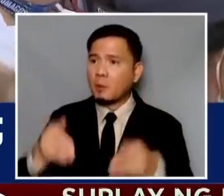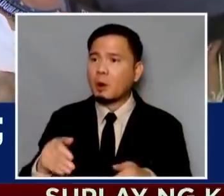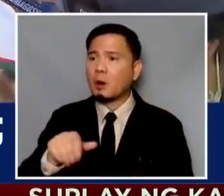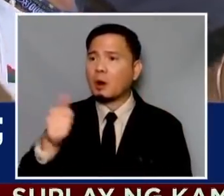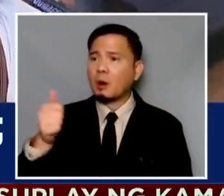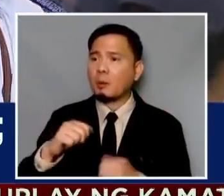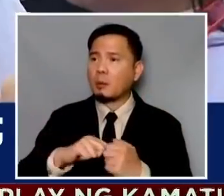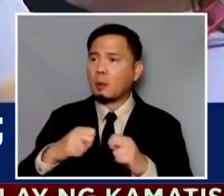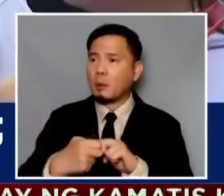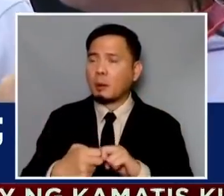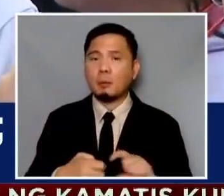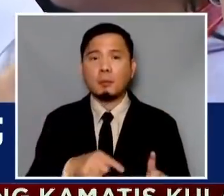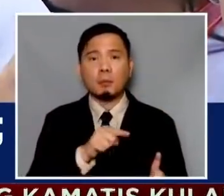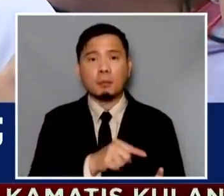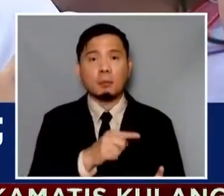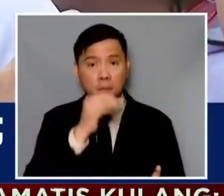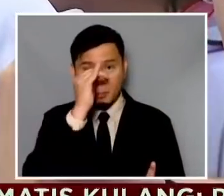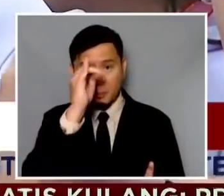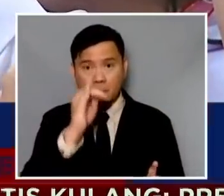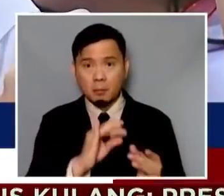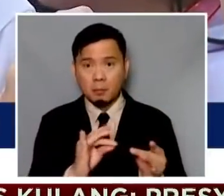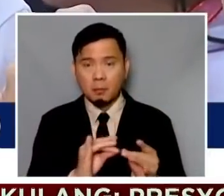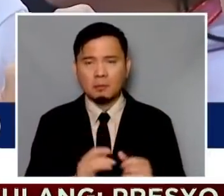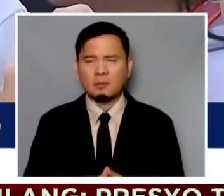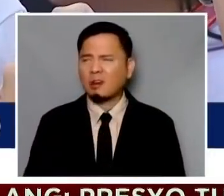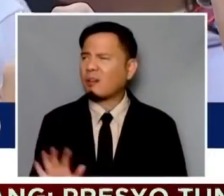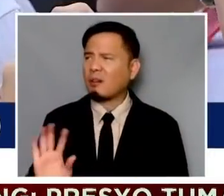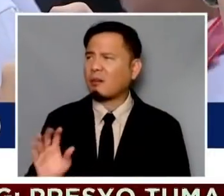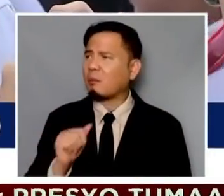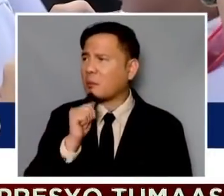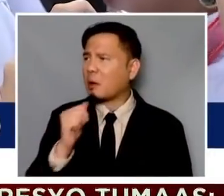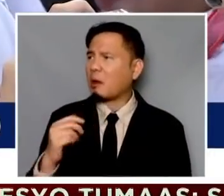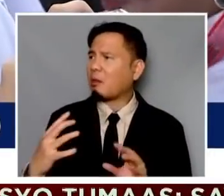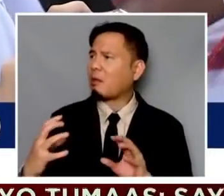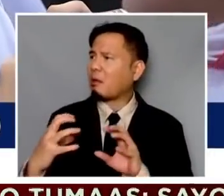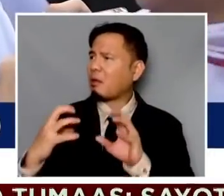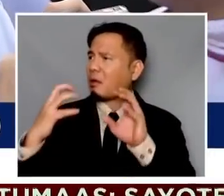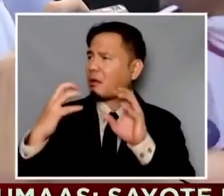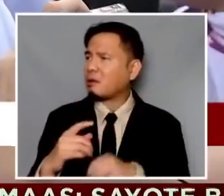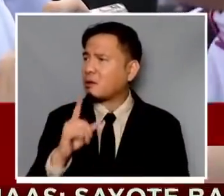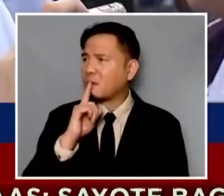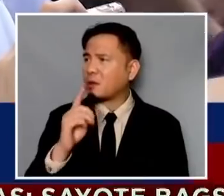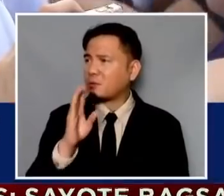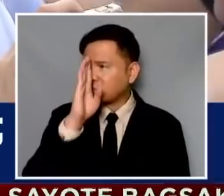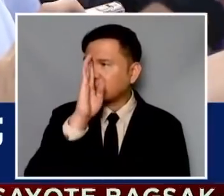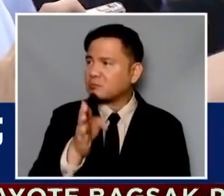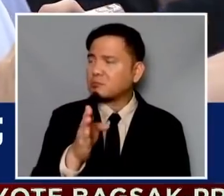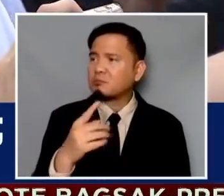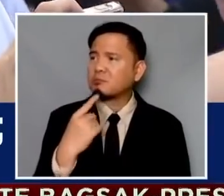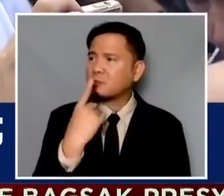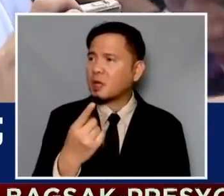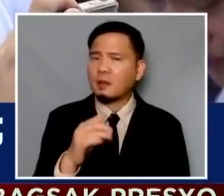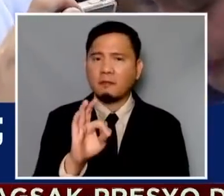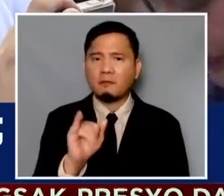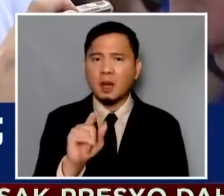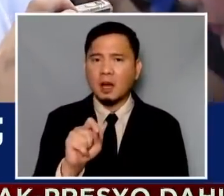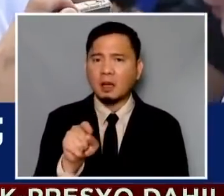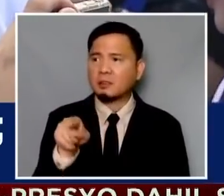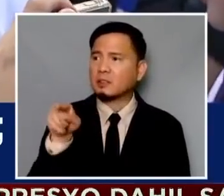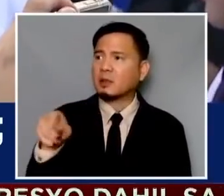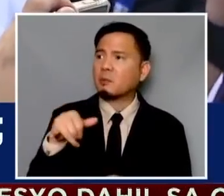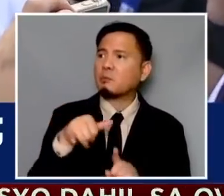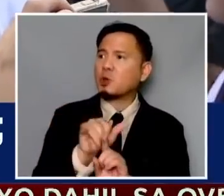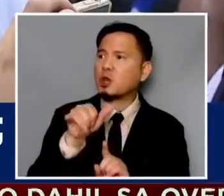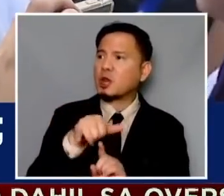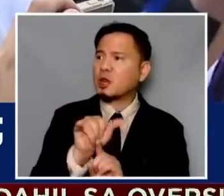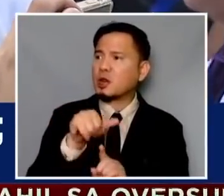sinabi ni Mayor, "Hindi naman ako nakikipag-away. I'm just stating the facts. Na bully sila,